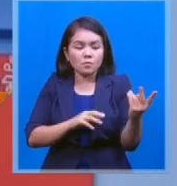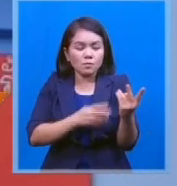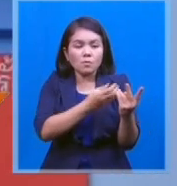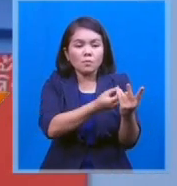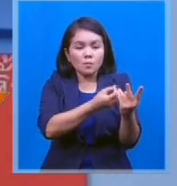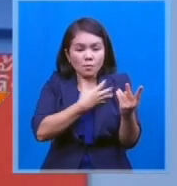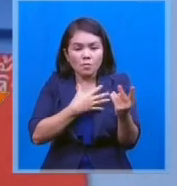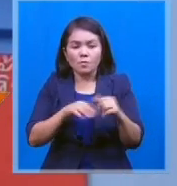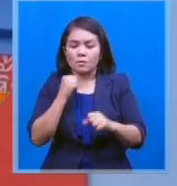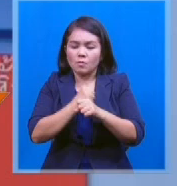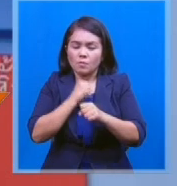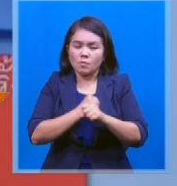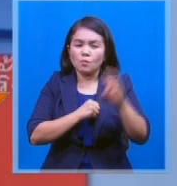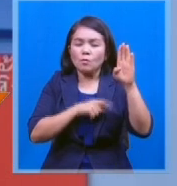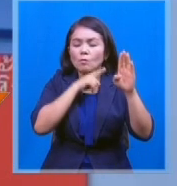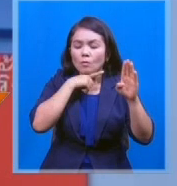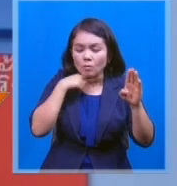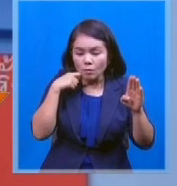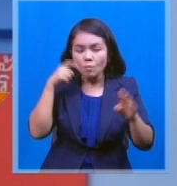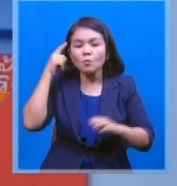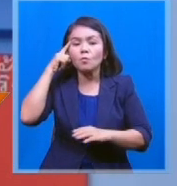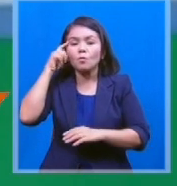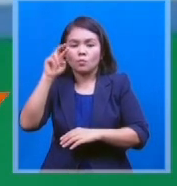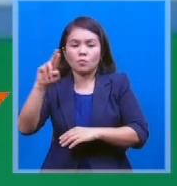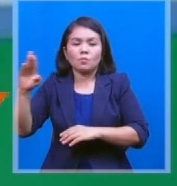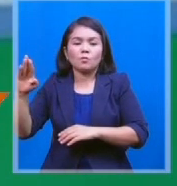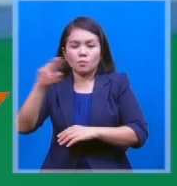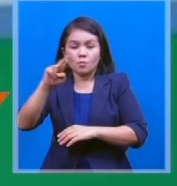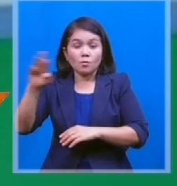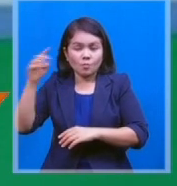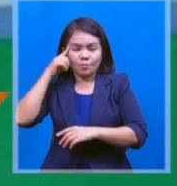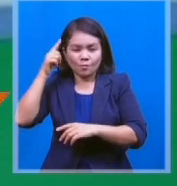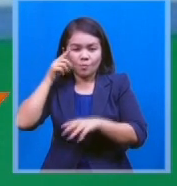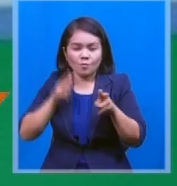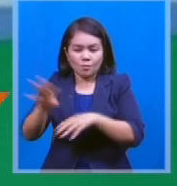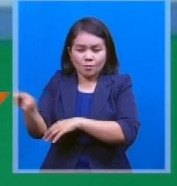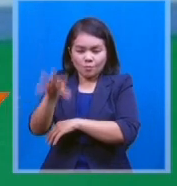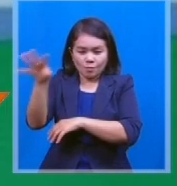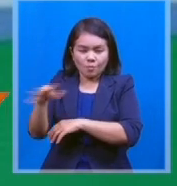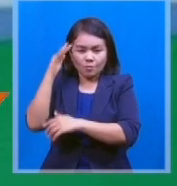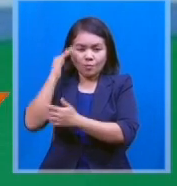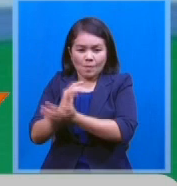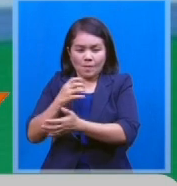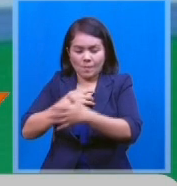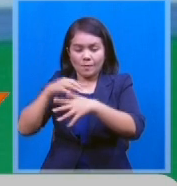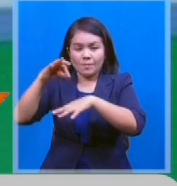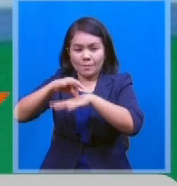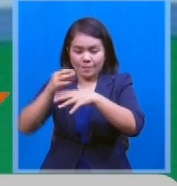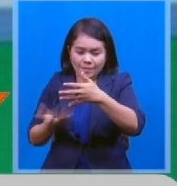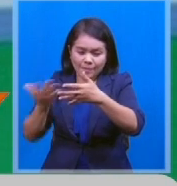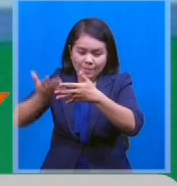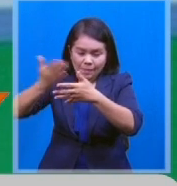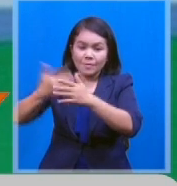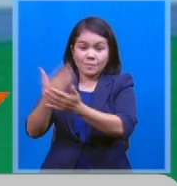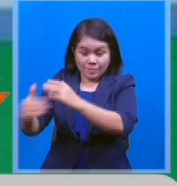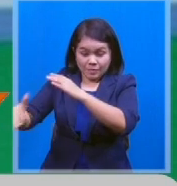จขาดทุนประกอบกับรู้จักระบบตำรวจเป็นอย่างดีจึงอาศัยช่องทางดังกล่าวหลอกลวงเหยื่อทำให้ตำรวจหลงเชื่อแล้วก็โอนเงินม